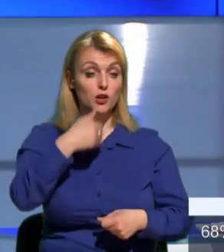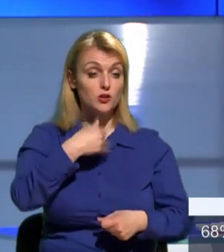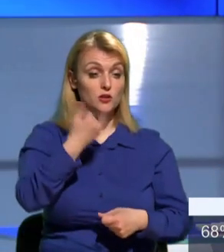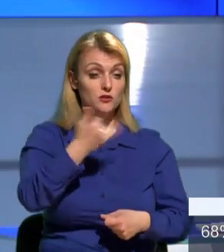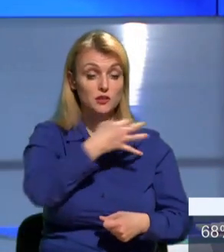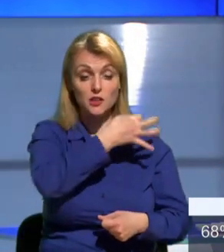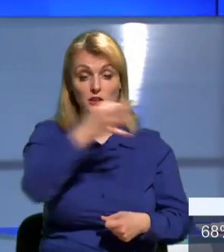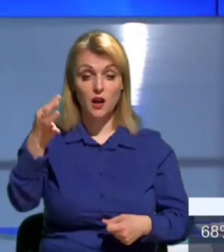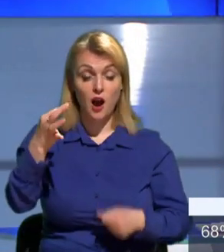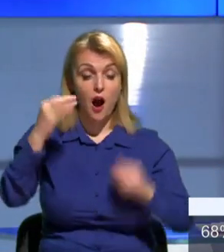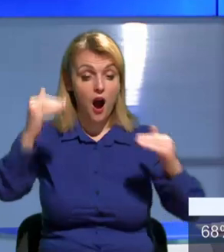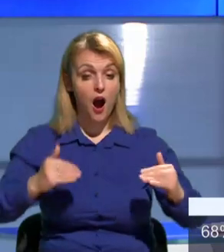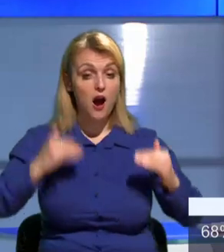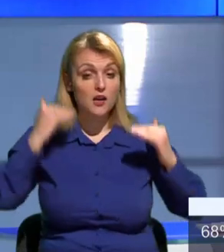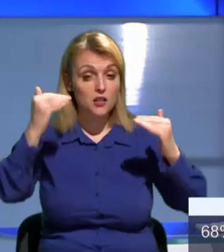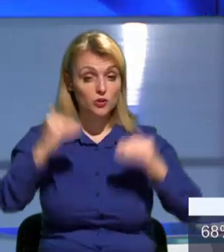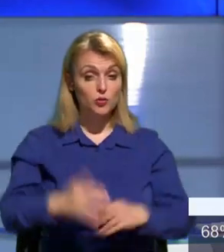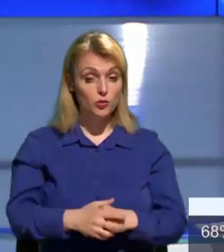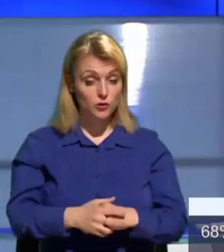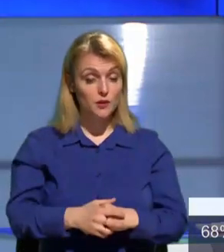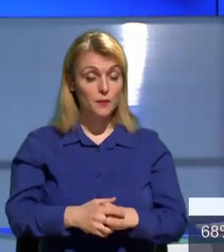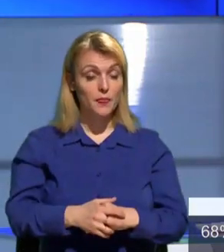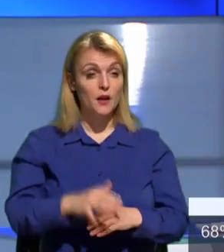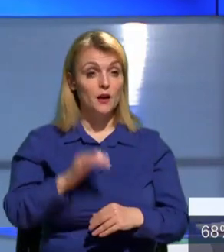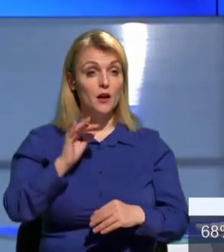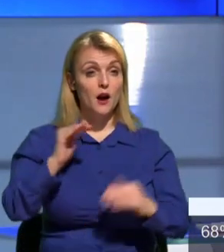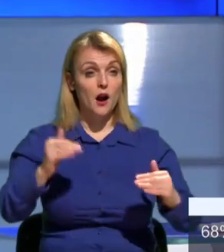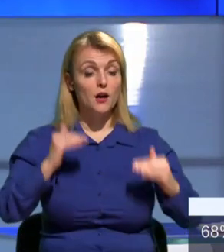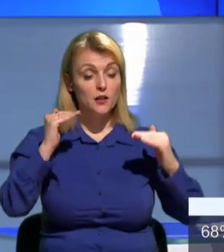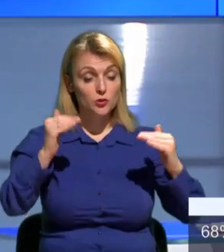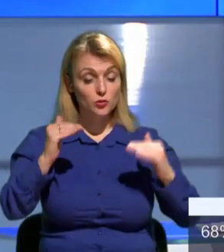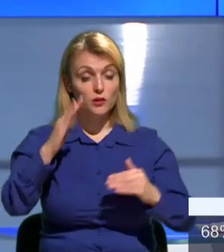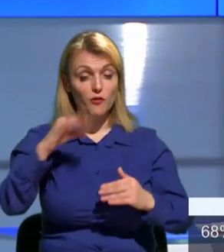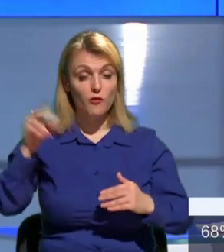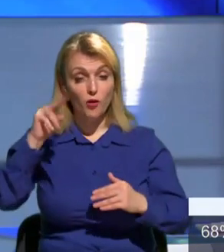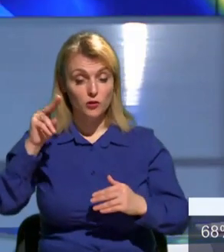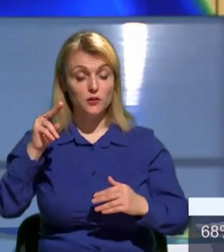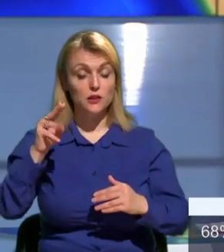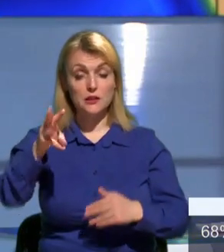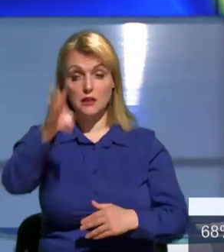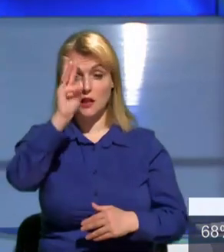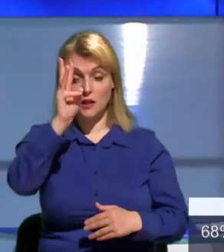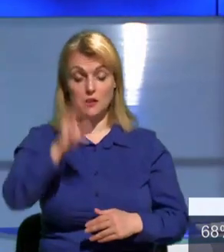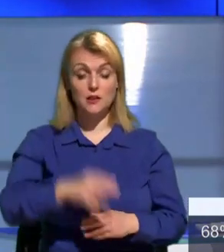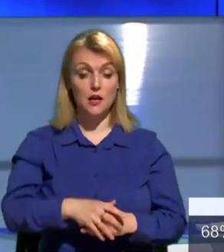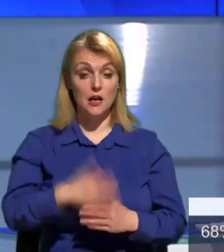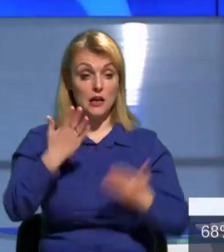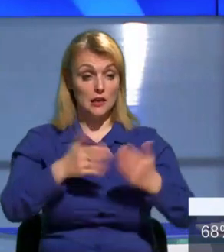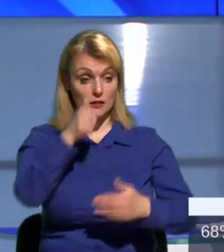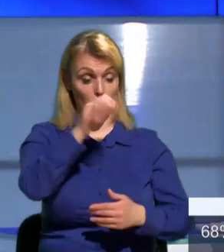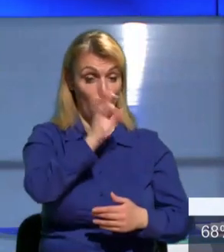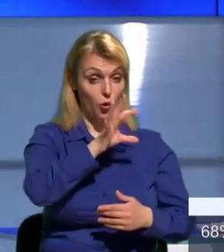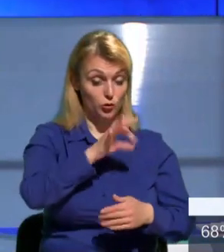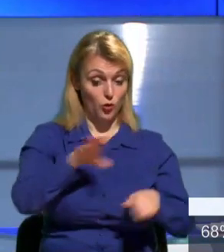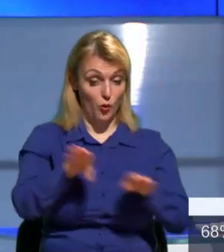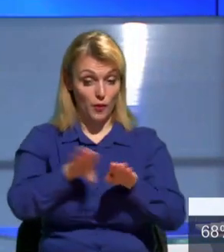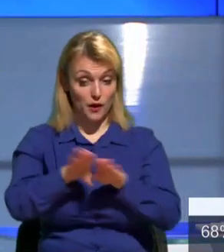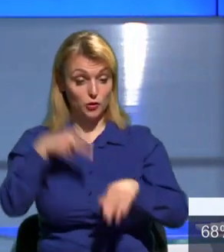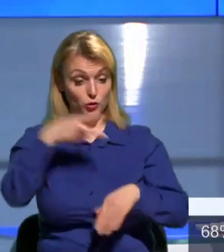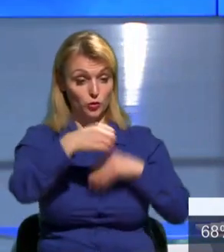spun că în acest an a crescut fondul de salarizare total pe economie cu 1,4 miliarde de lei. Și dacă în luna octombrie noi eram față de anul trecut